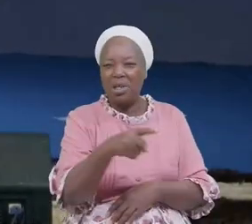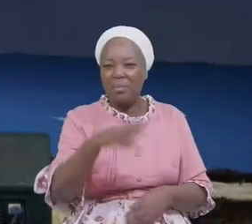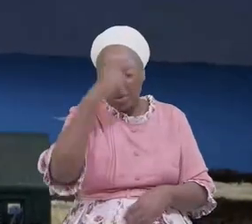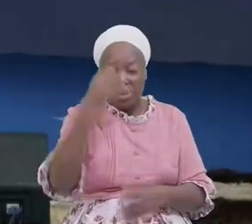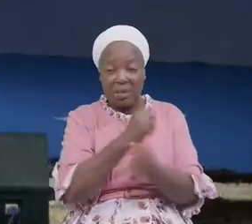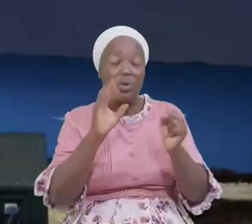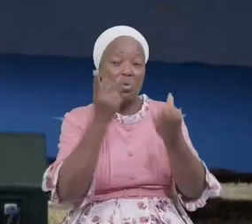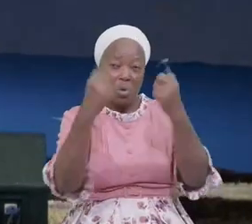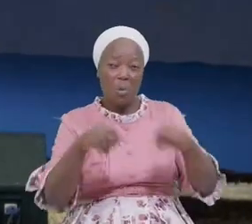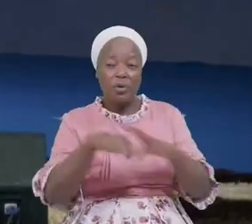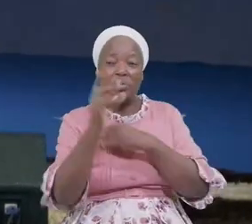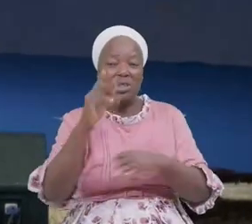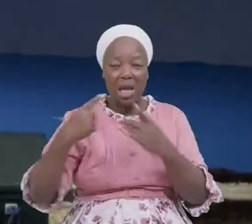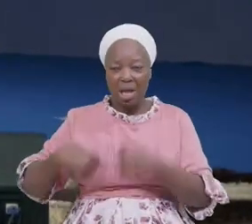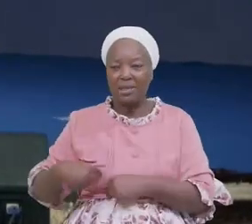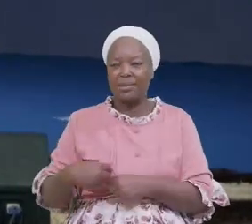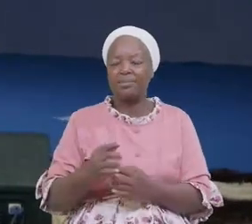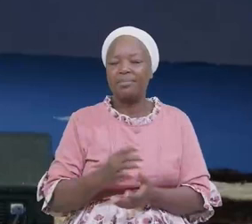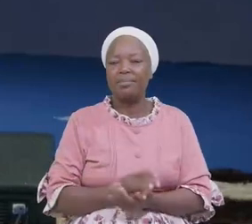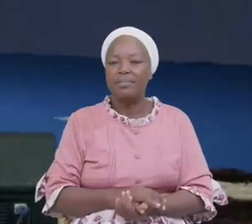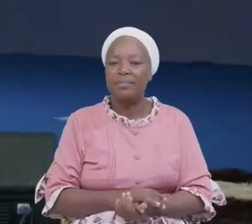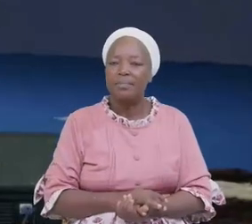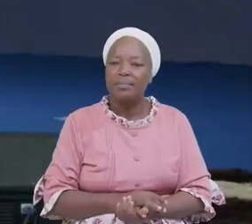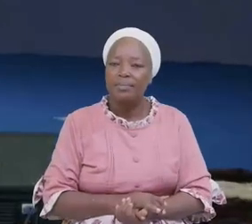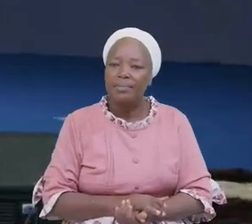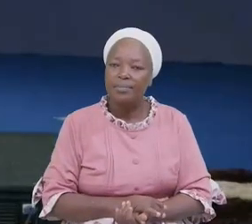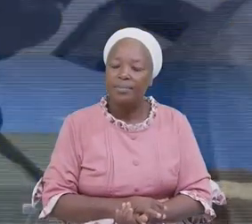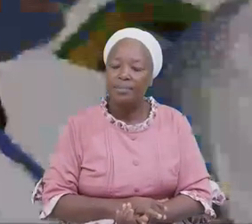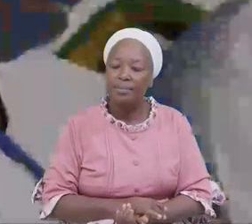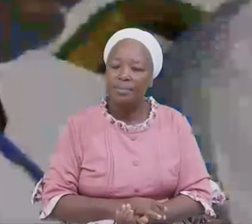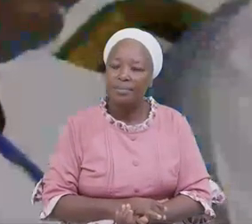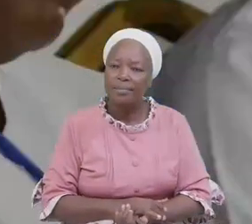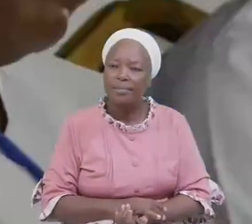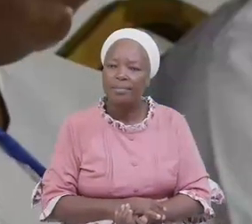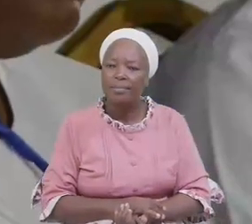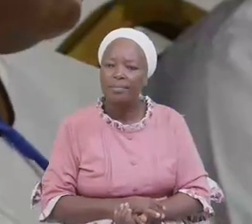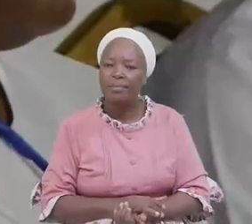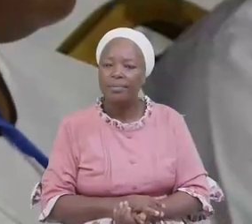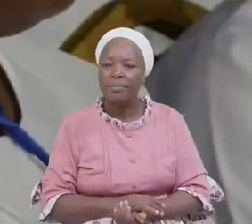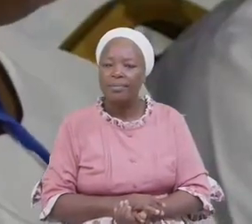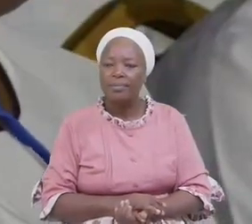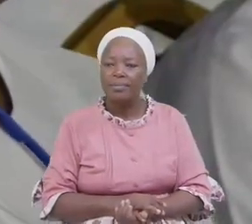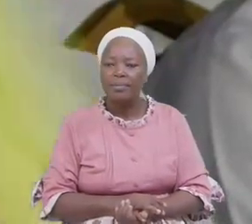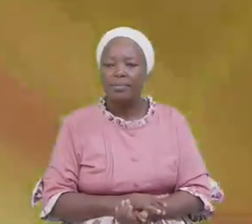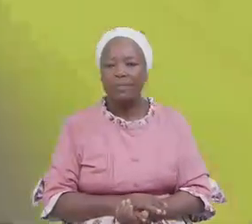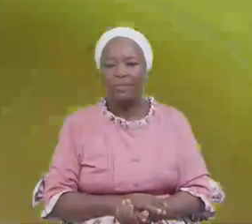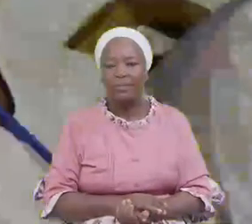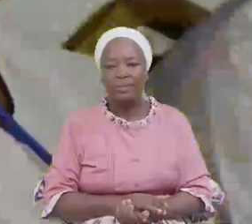l'homme qu'il critiquait en quelques minutes sera meilleur que tous parce que le salut allait venir dans son cœur.